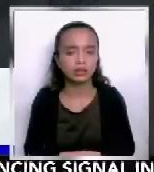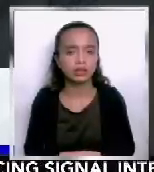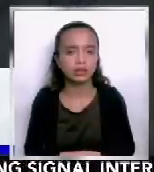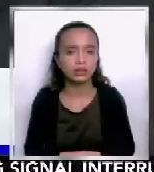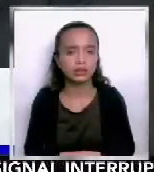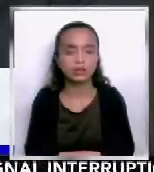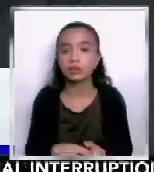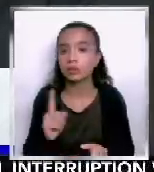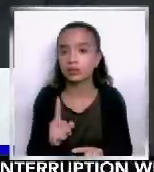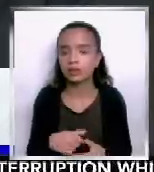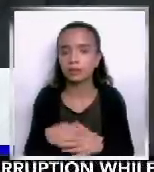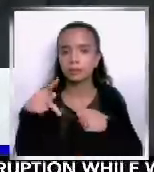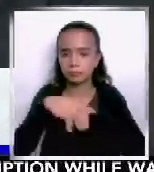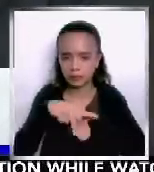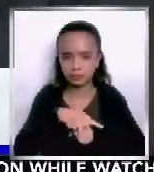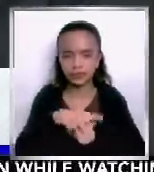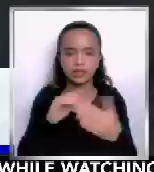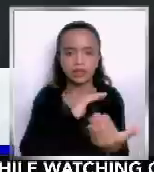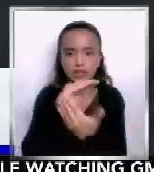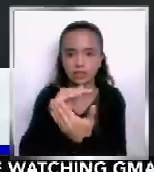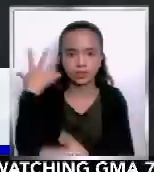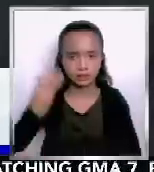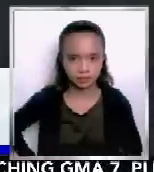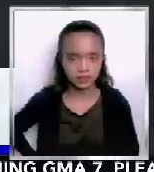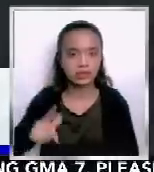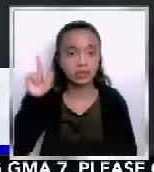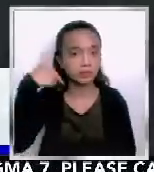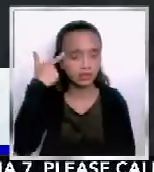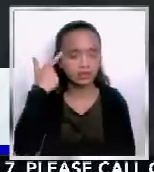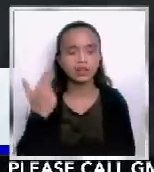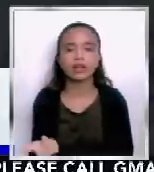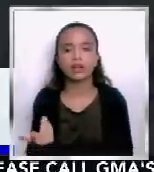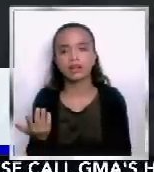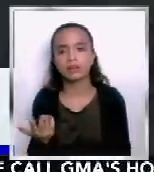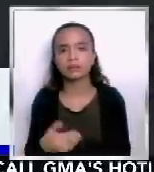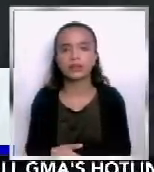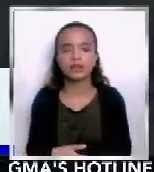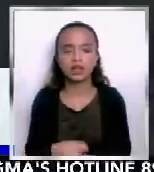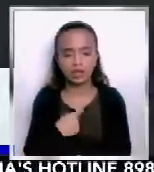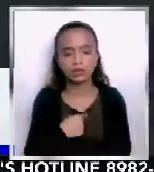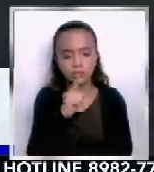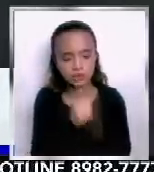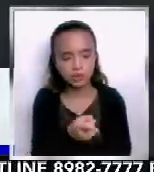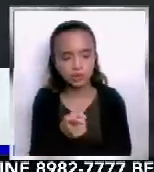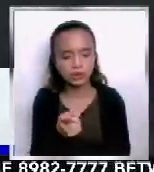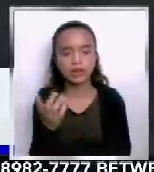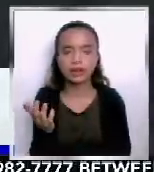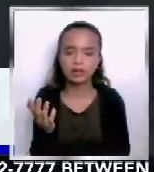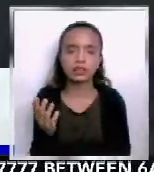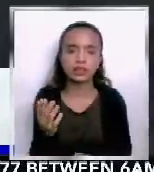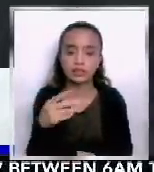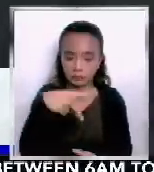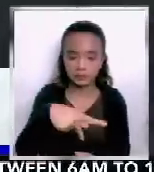a permanent anti-corruption agency of the government. And nonetheless, I just assure you that the PCGG